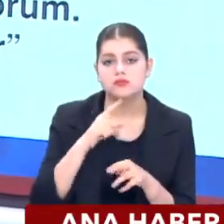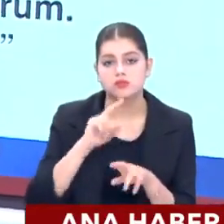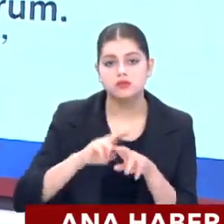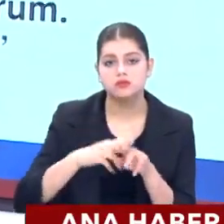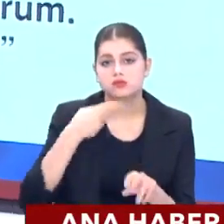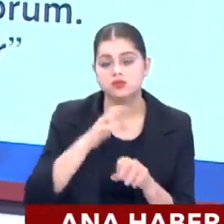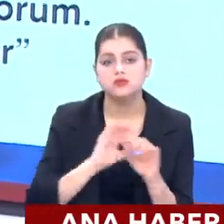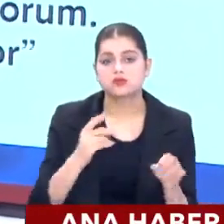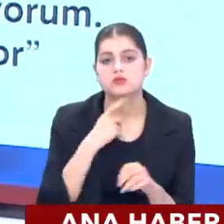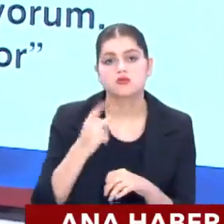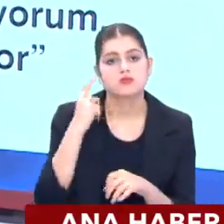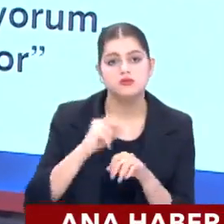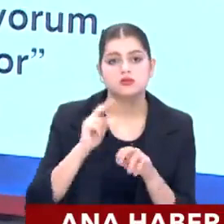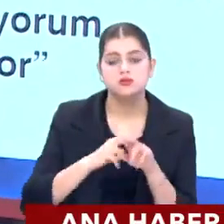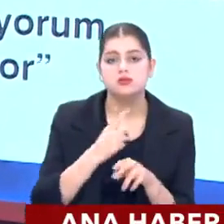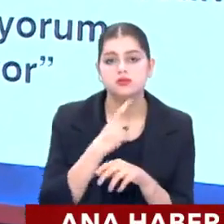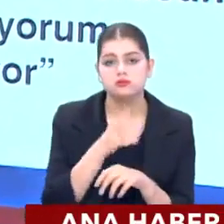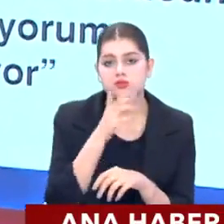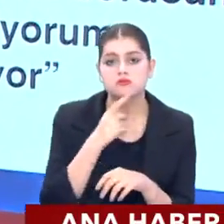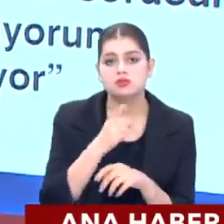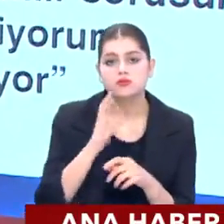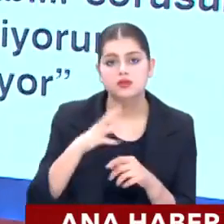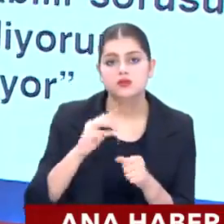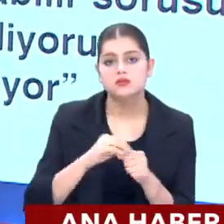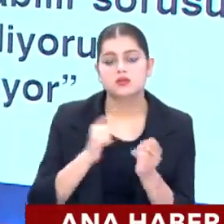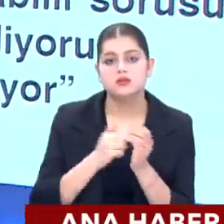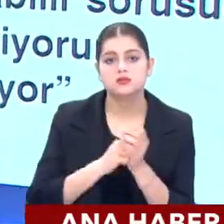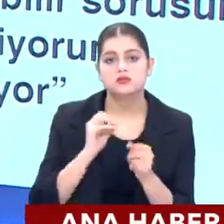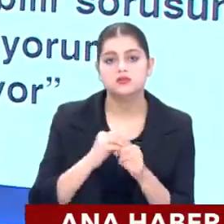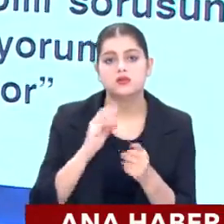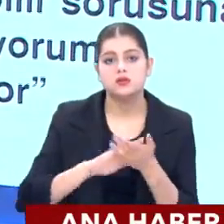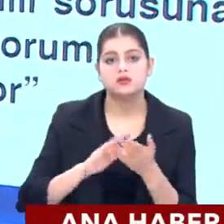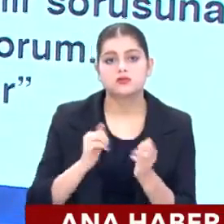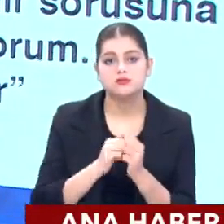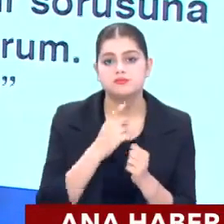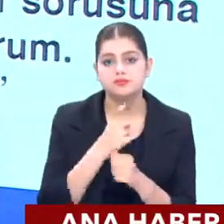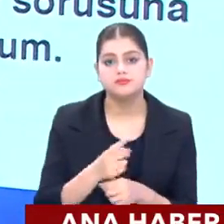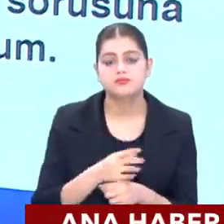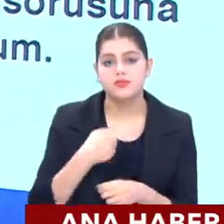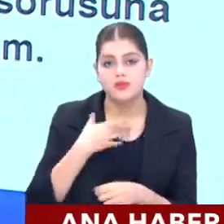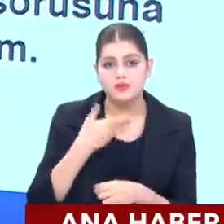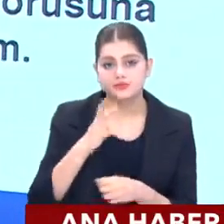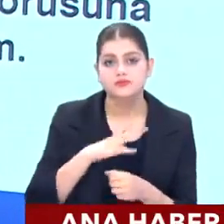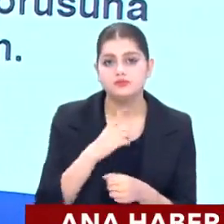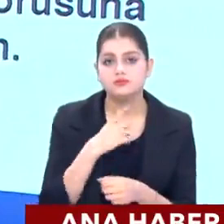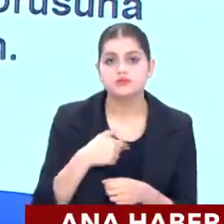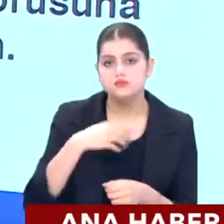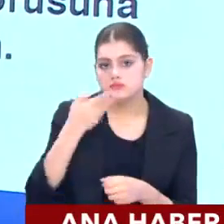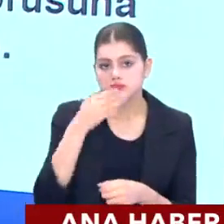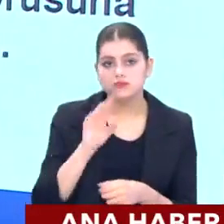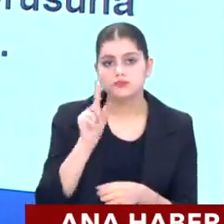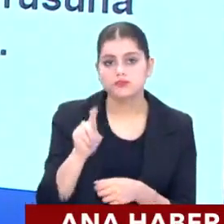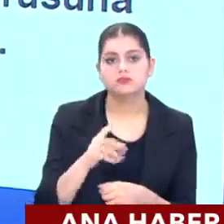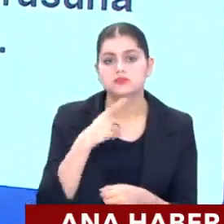Kılıçdaroğlu henüz dillendirmeli bakın sıkıştırılabilir biliyor musunuz Deniz gazeteci dostumuza diyor ki demiş aday